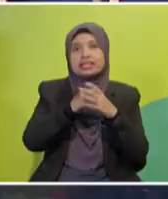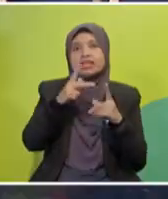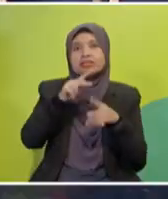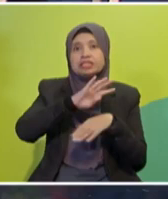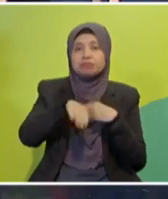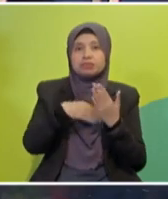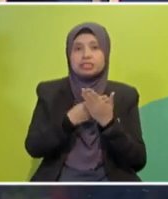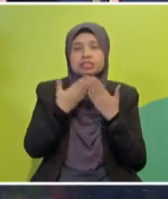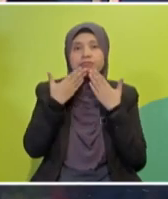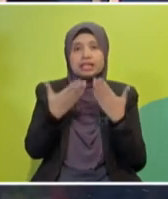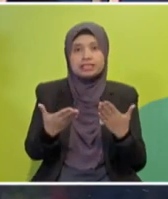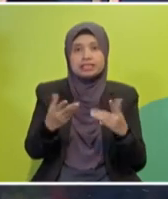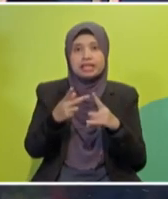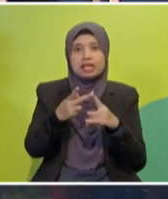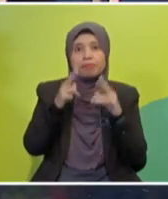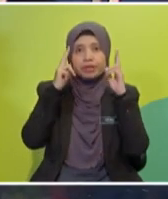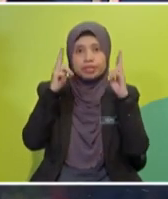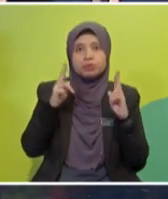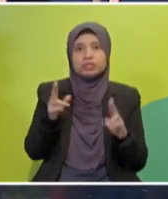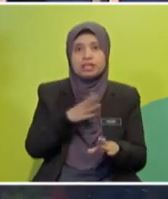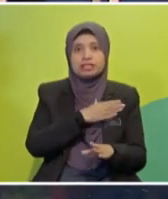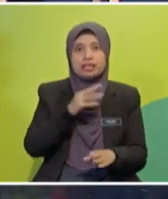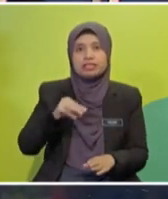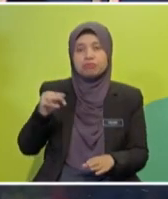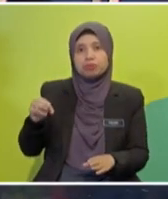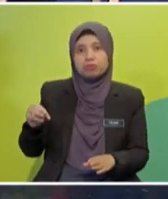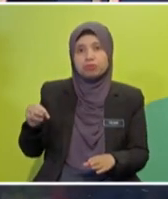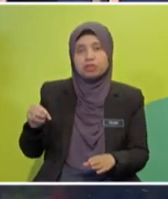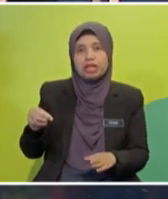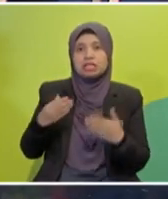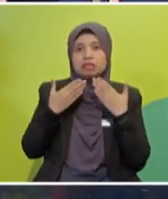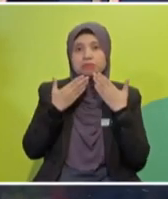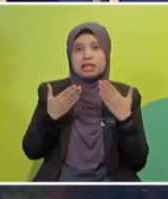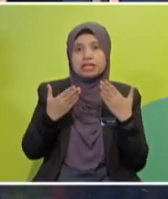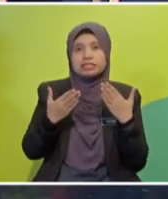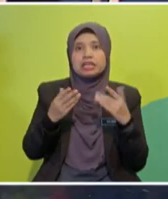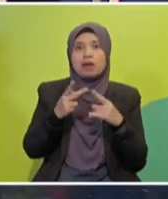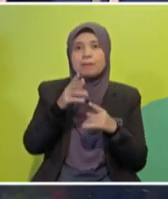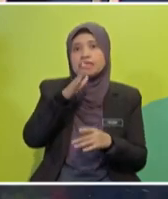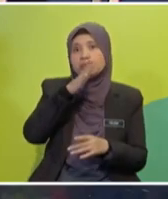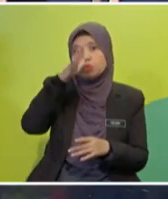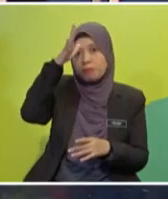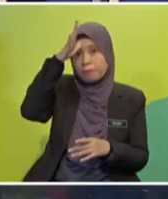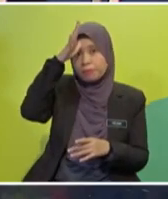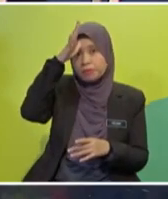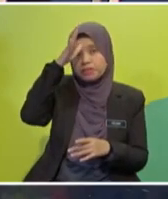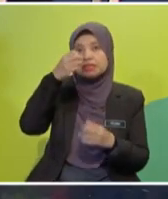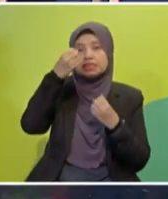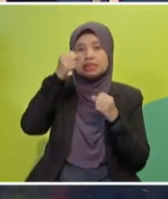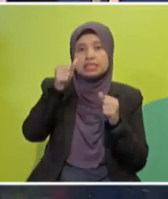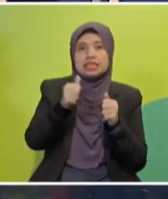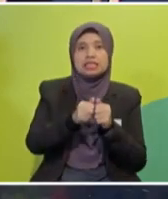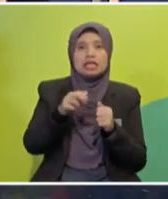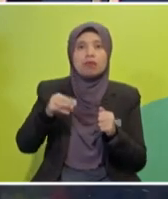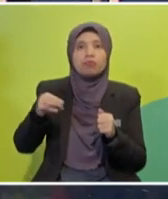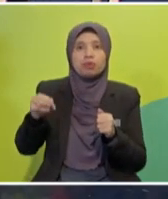kasih Ustazah dan terima kasih murid-murid yang bersama dengan kita pada hari ini. Dan tak lupa terima kasih kepada ibu ayah yang setia terus bersama dengan murid-murid kita